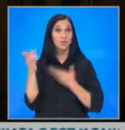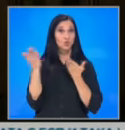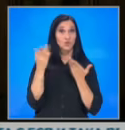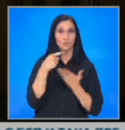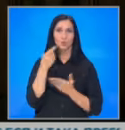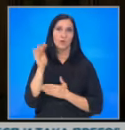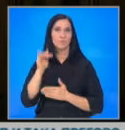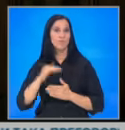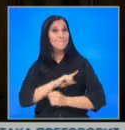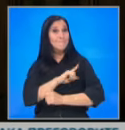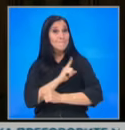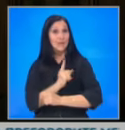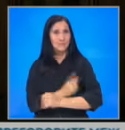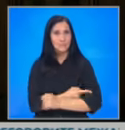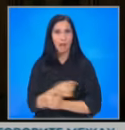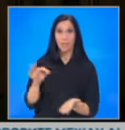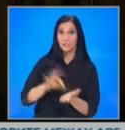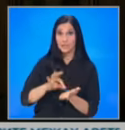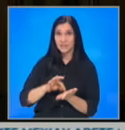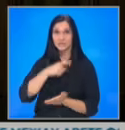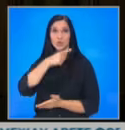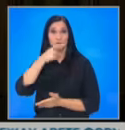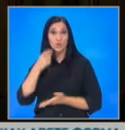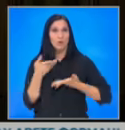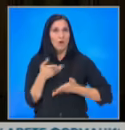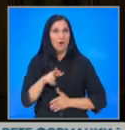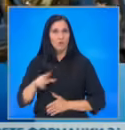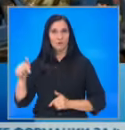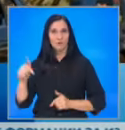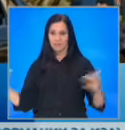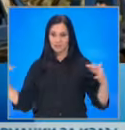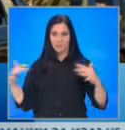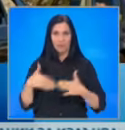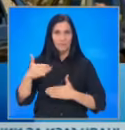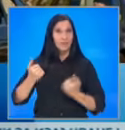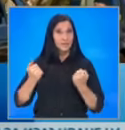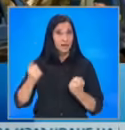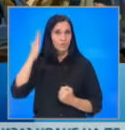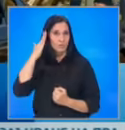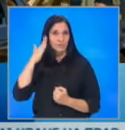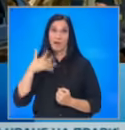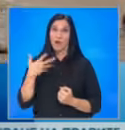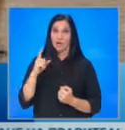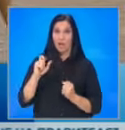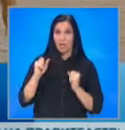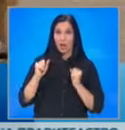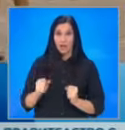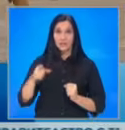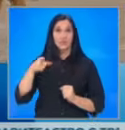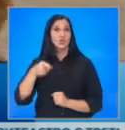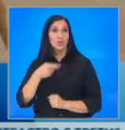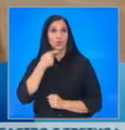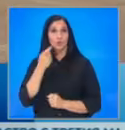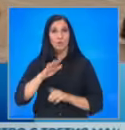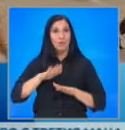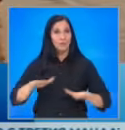година да бъде максимално присъствена, стотици родители днес се събраха пред Здравното министерство с искане на гаранции, че тази година